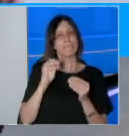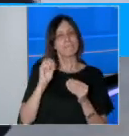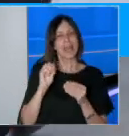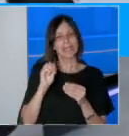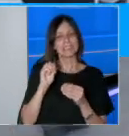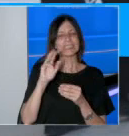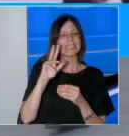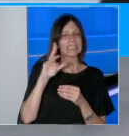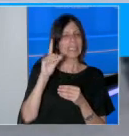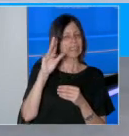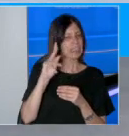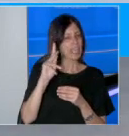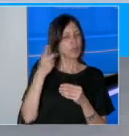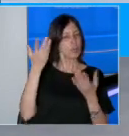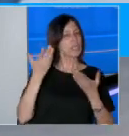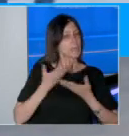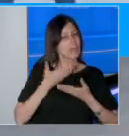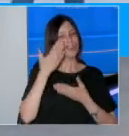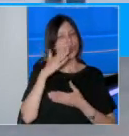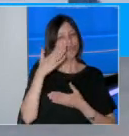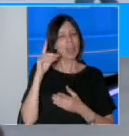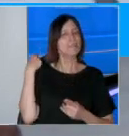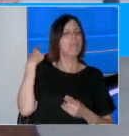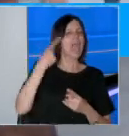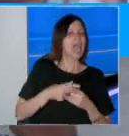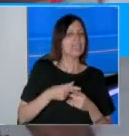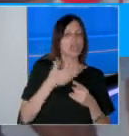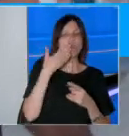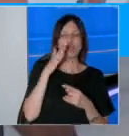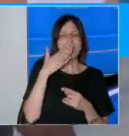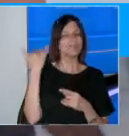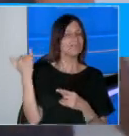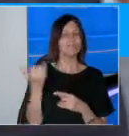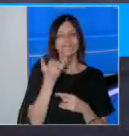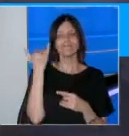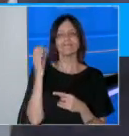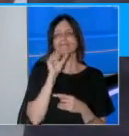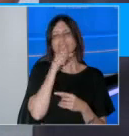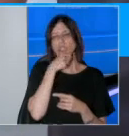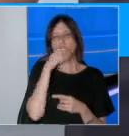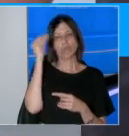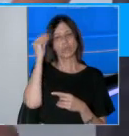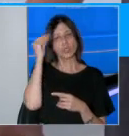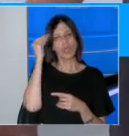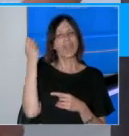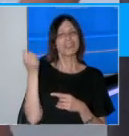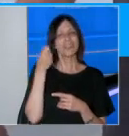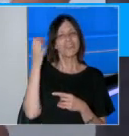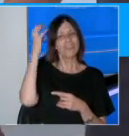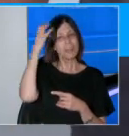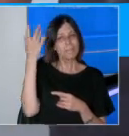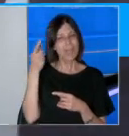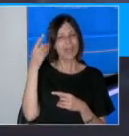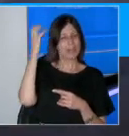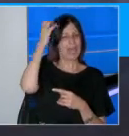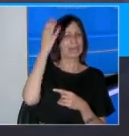שלם, הוא קיבל את ירושלים. מאז ירושלים כל הזמן בהיסטוריה המוזכרת, דוד המלך